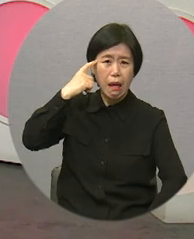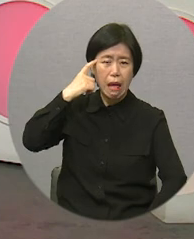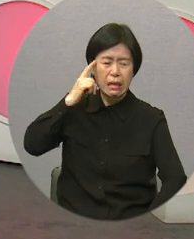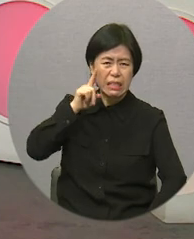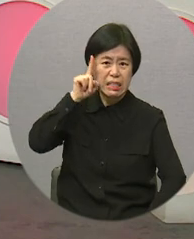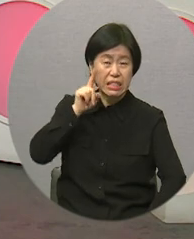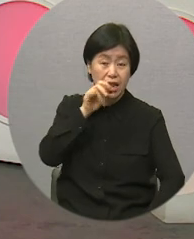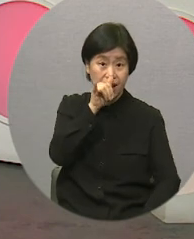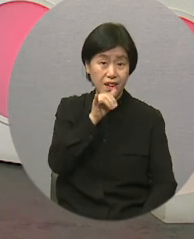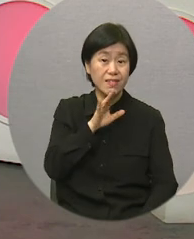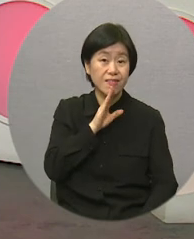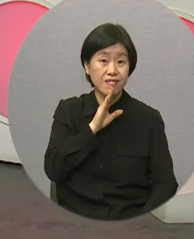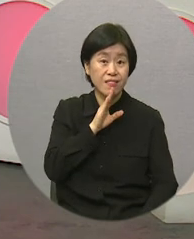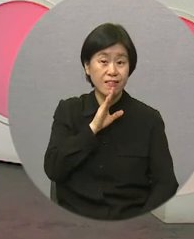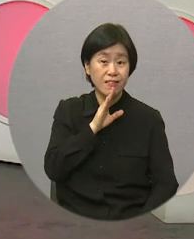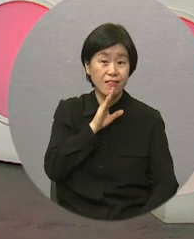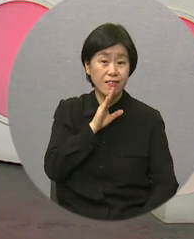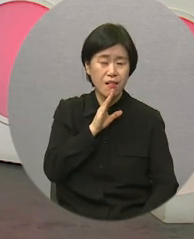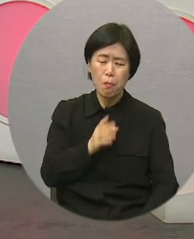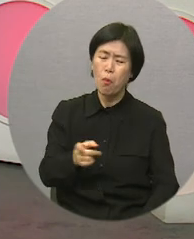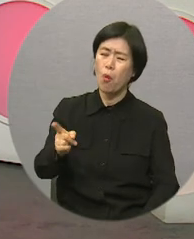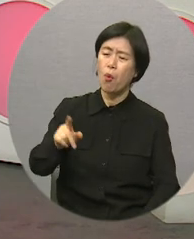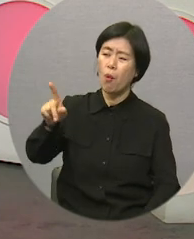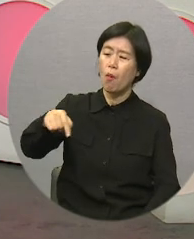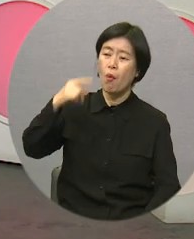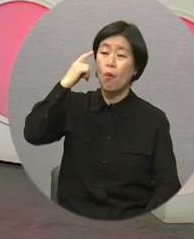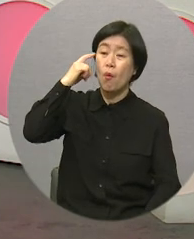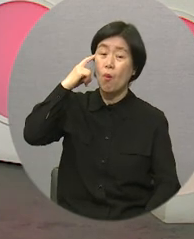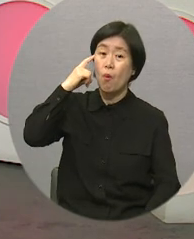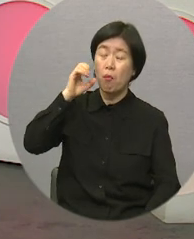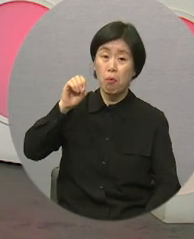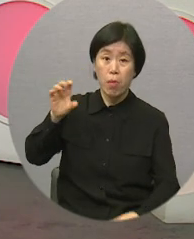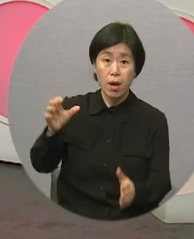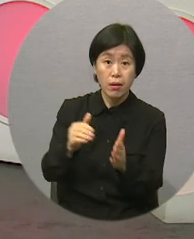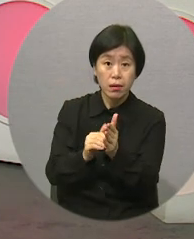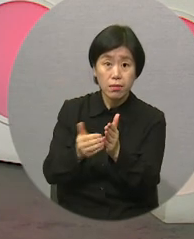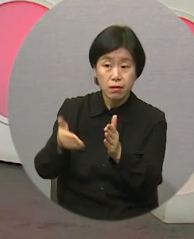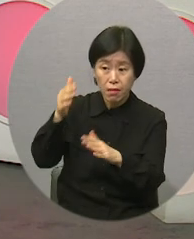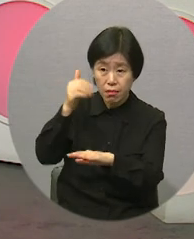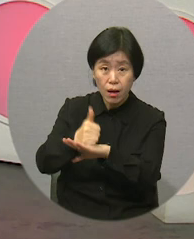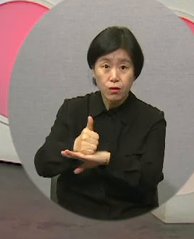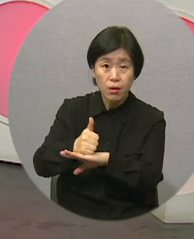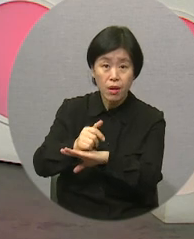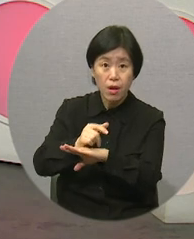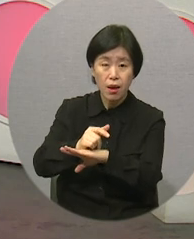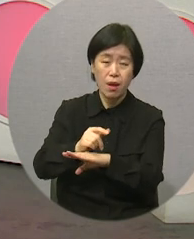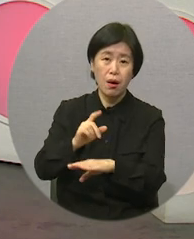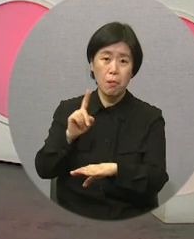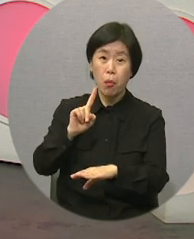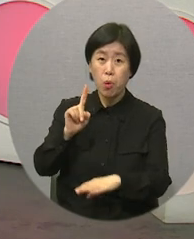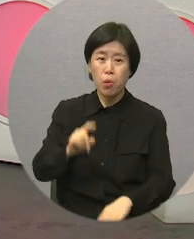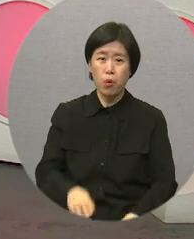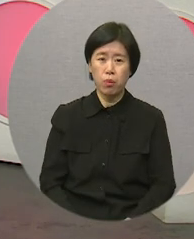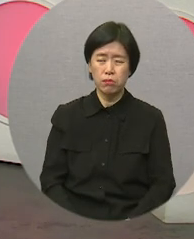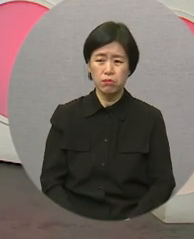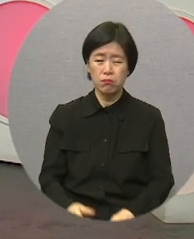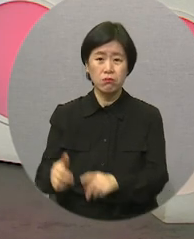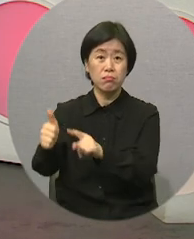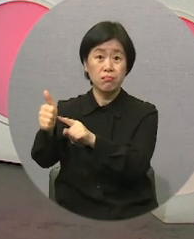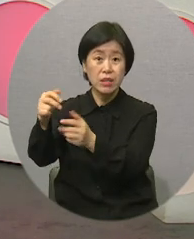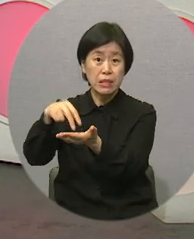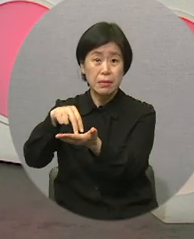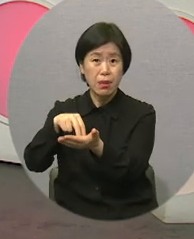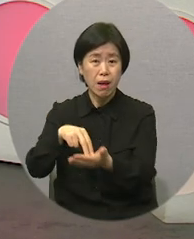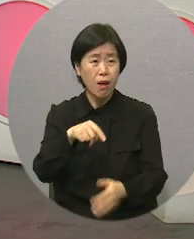이래. 저라도 그래. 그러죠. 뭐 근데, 하는 거예요? 응? 예. 맞아. 그런데 결국은, 아, 우리 딸도 좀 이런 데 좋은 데서 좋은